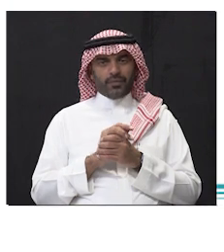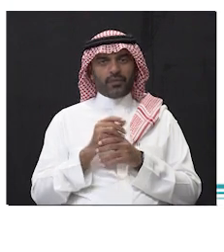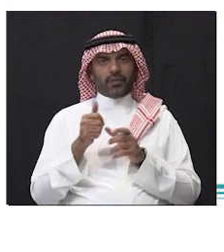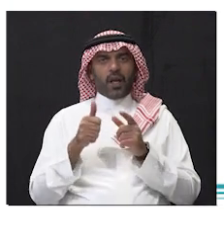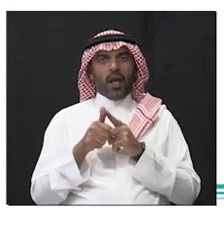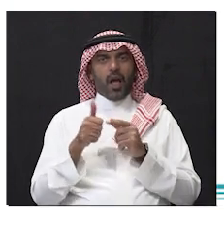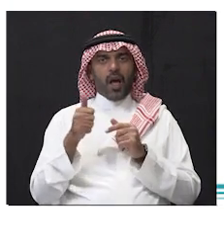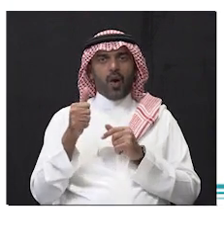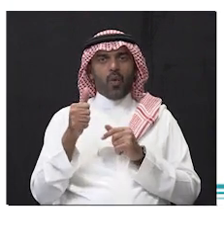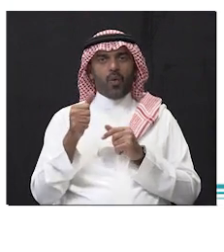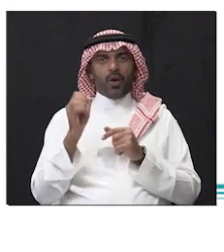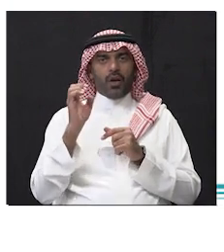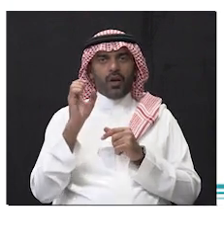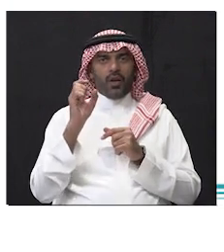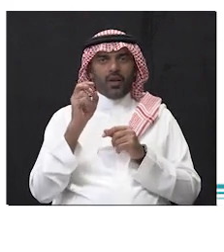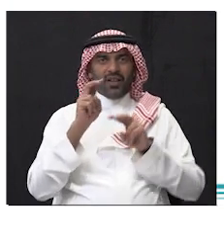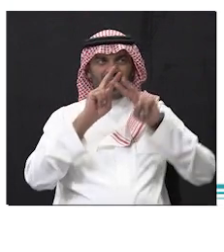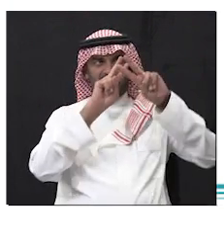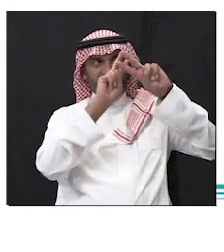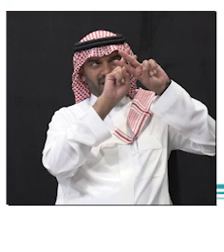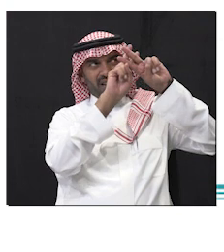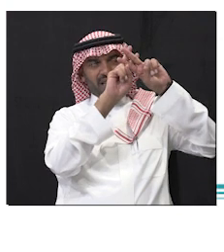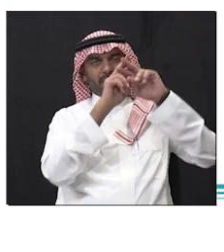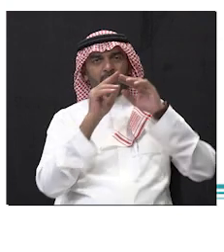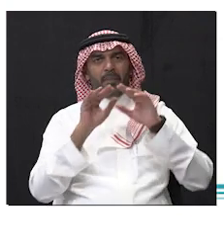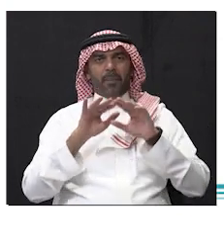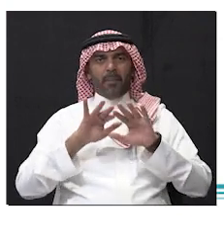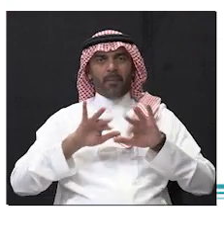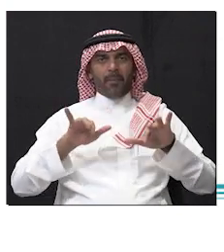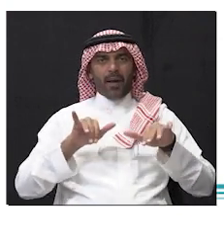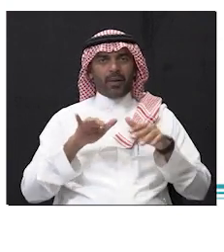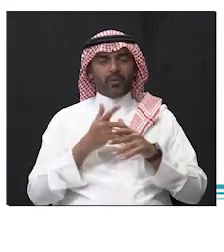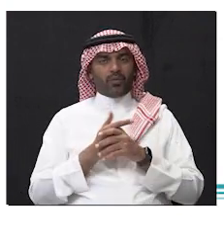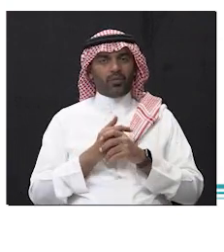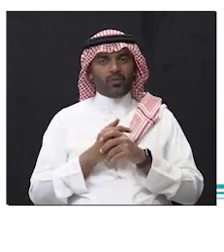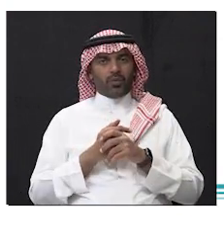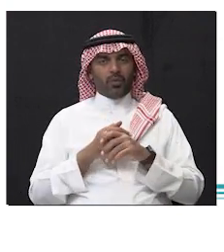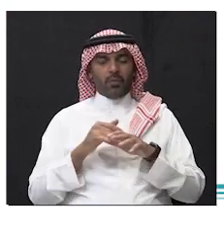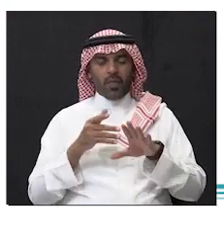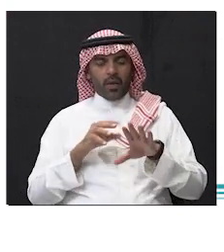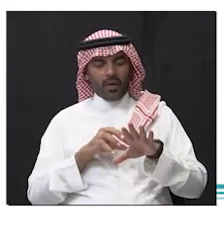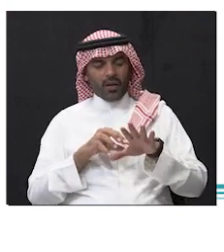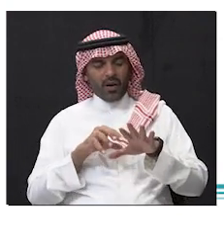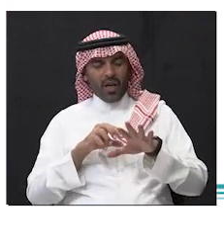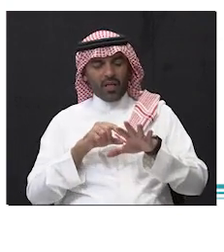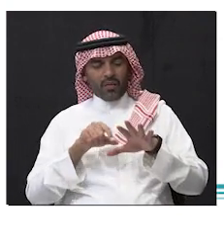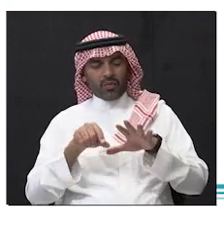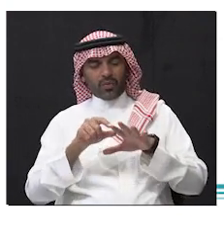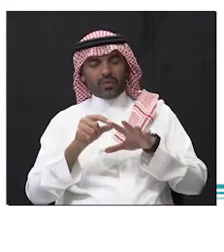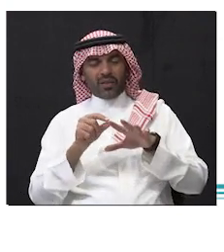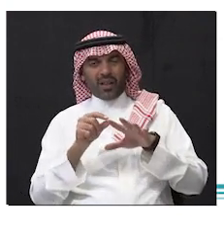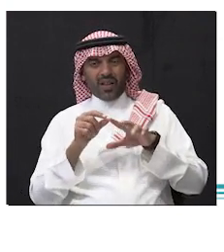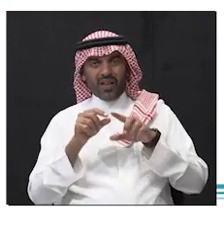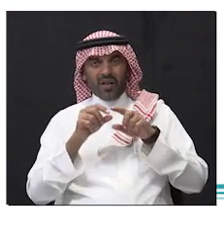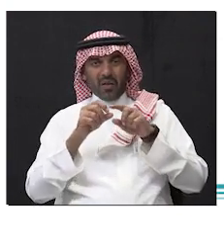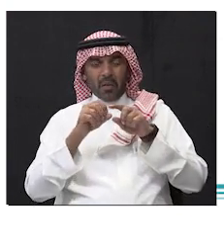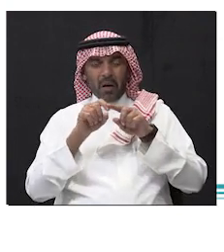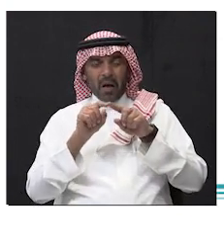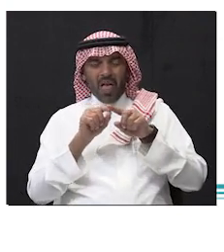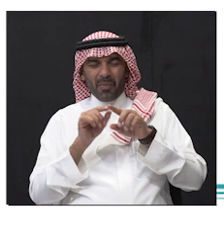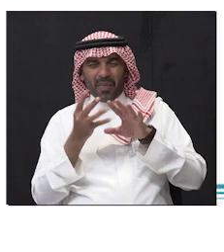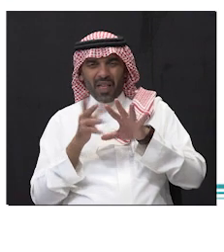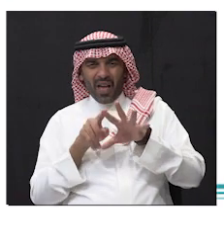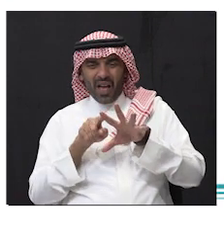أحسنتم، نجم البحر. فسبحان الله، إذا تم تلف أحد أجزائها يتم سبحان